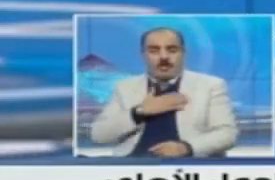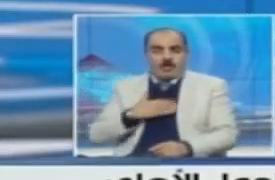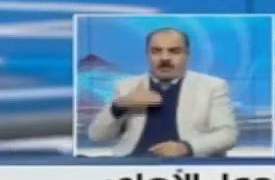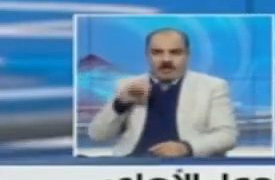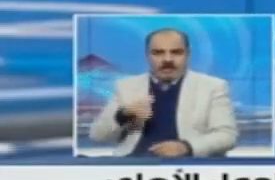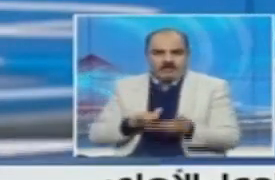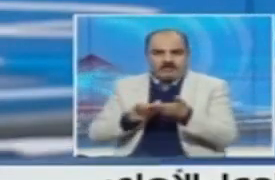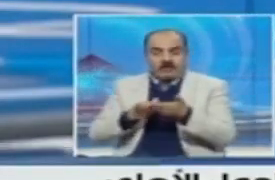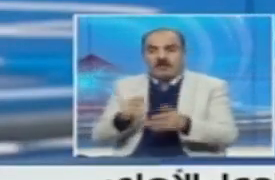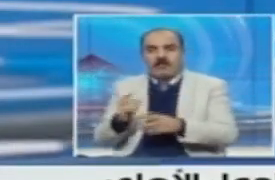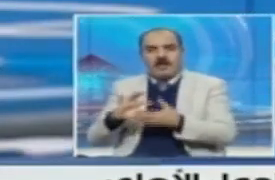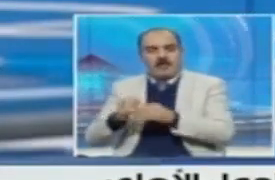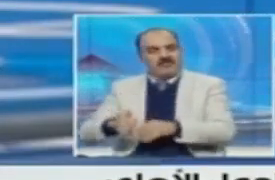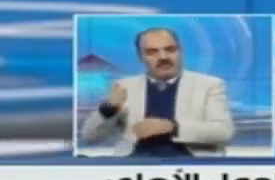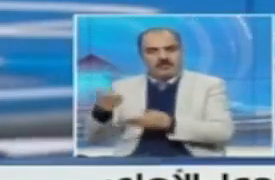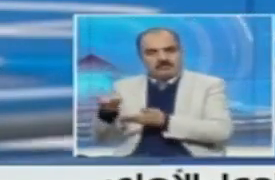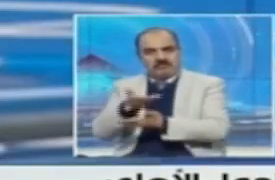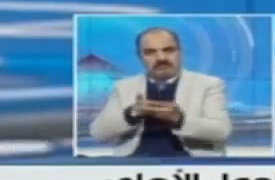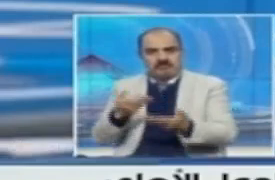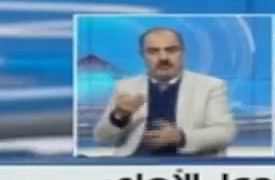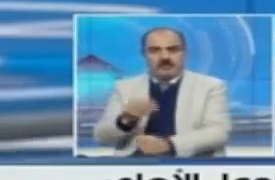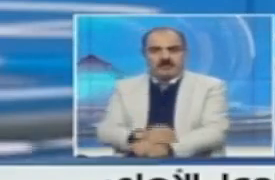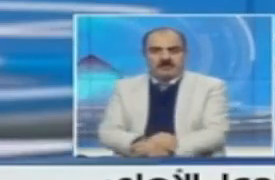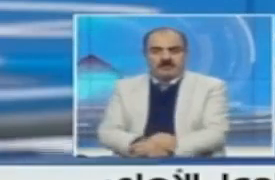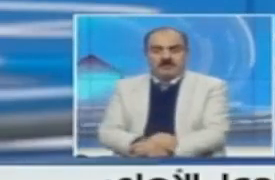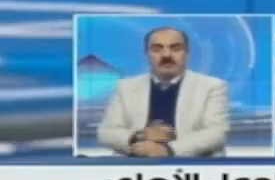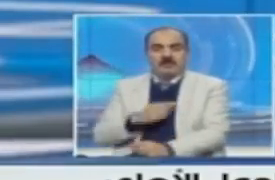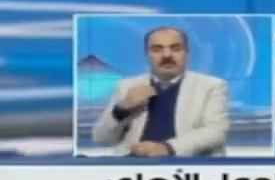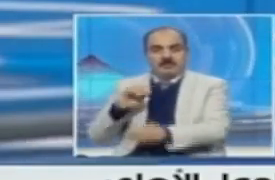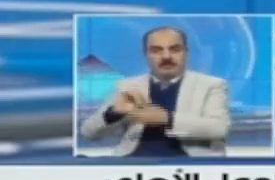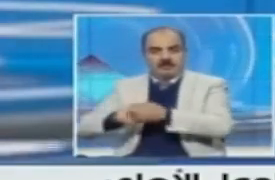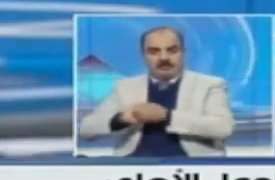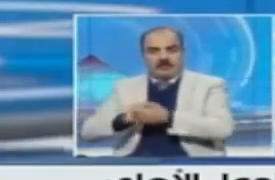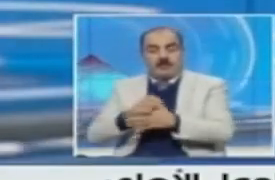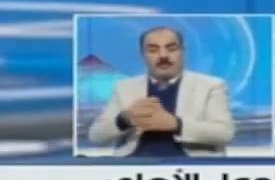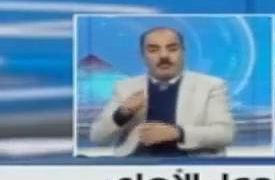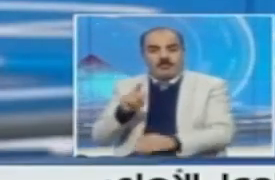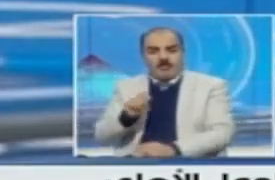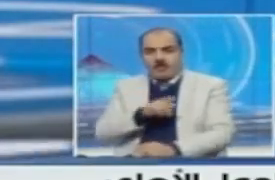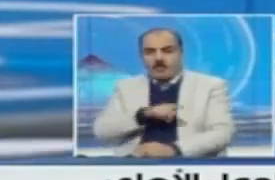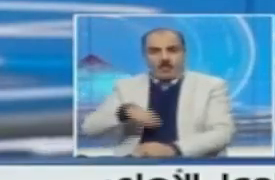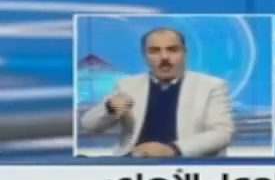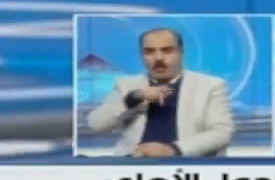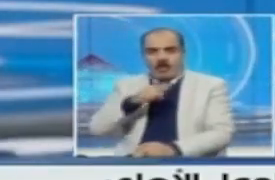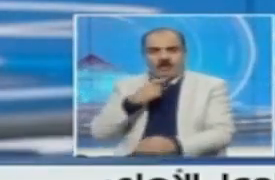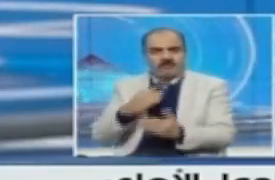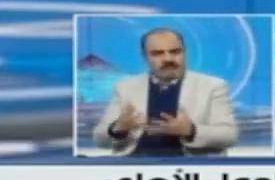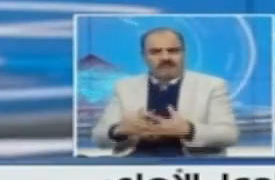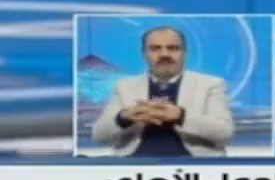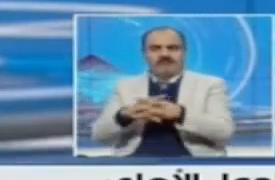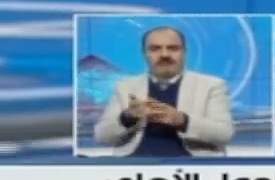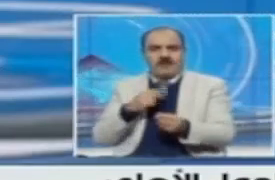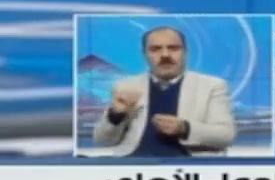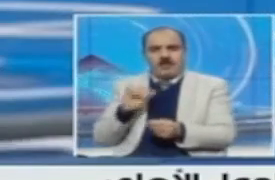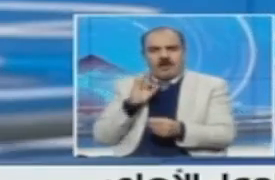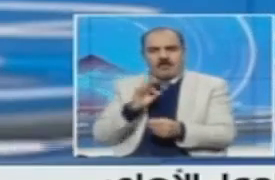تستطيع الحكومة وحدها الوفاء بها. وطالب الرئيس السيسي التحالف الوطني للعمل الأهلي التنموي بإيلاء